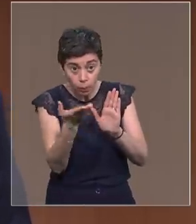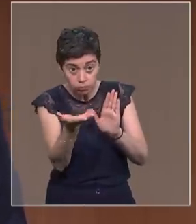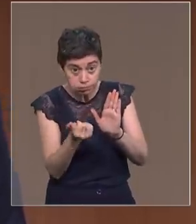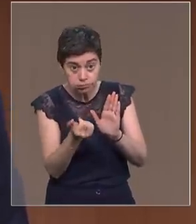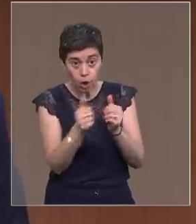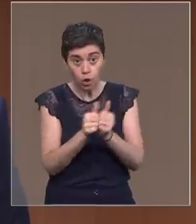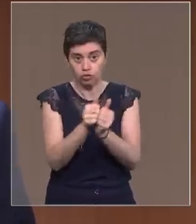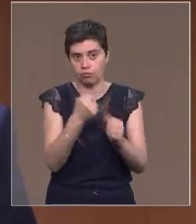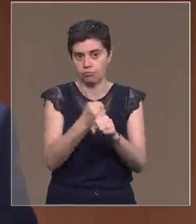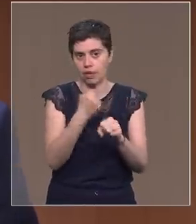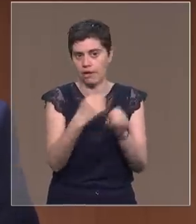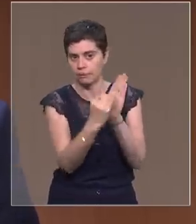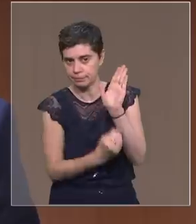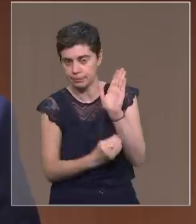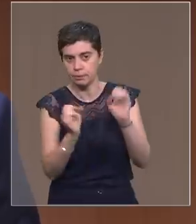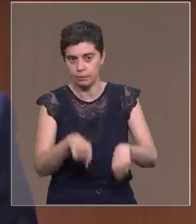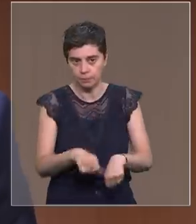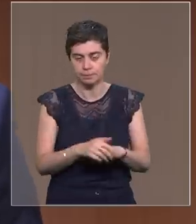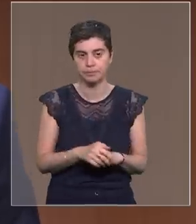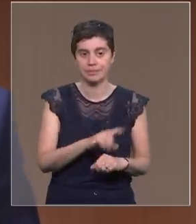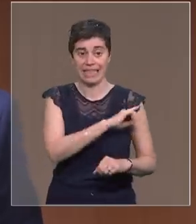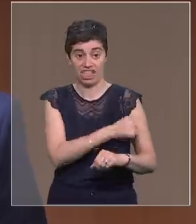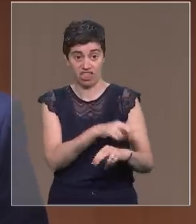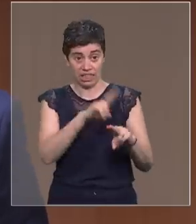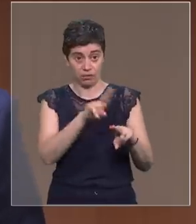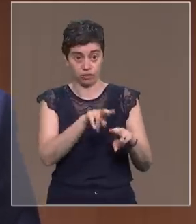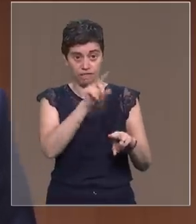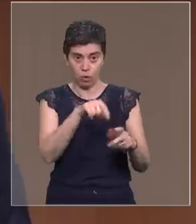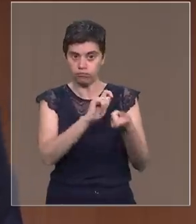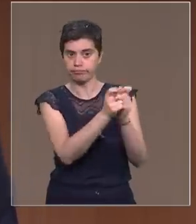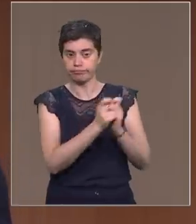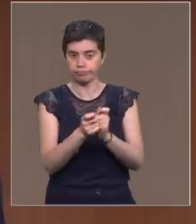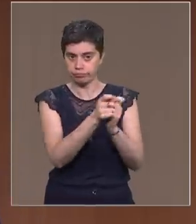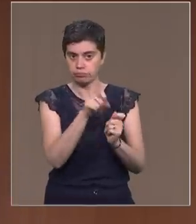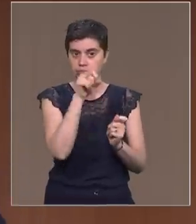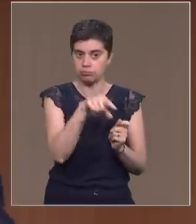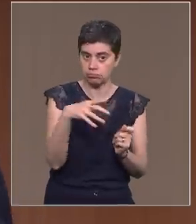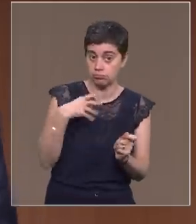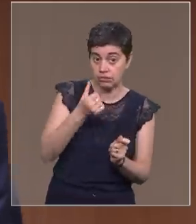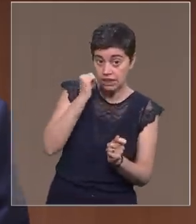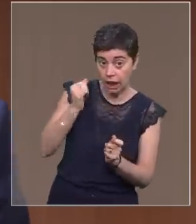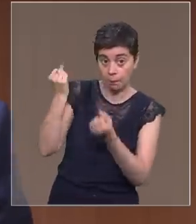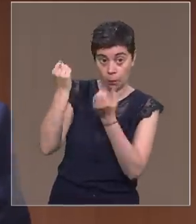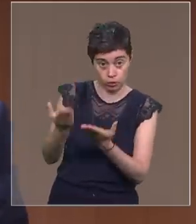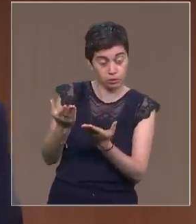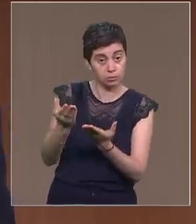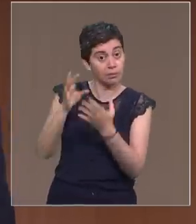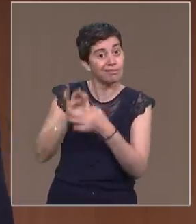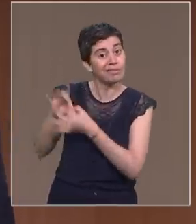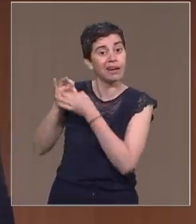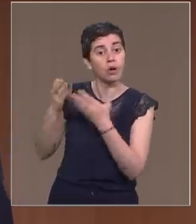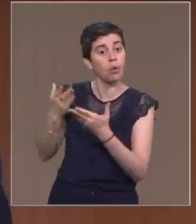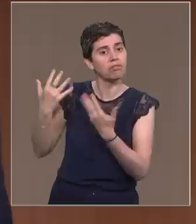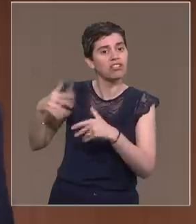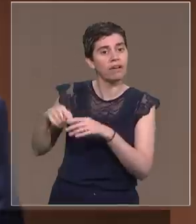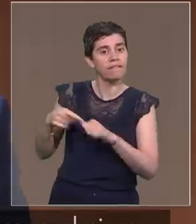à continuer à travailler ensemble. Sur la question de la rénovation énergétique, un certain nombre de propositions ont été faites hier dans la continuité de ce qui a déjà été